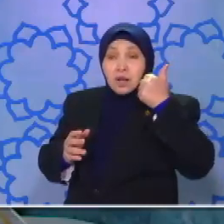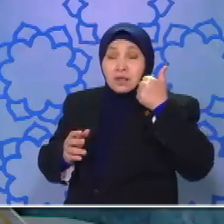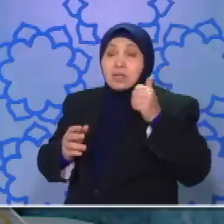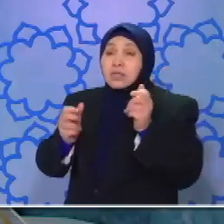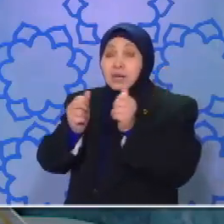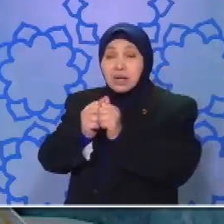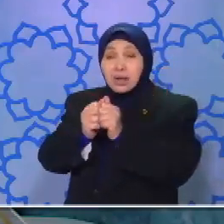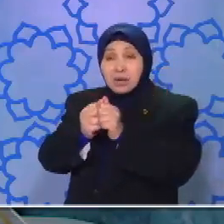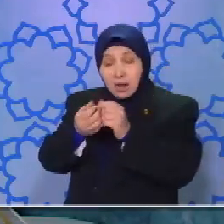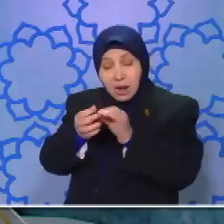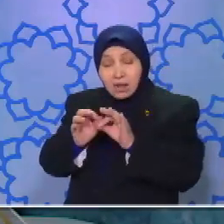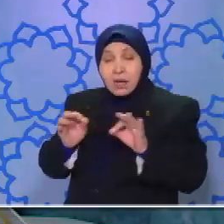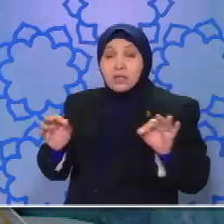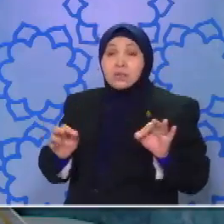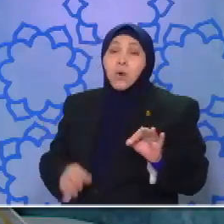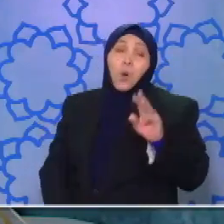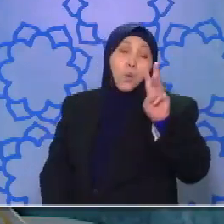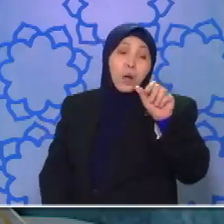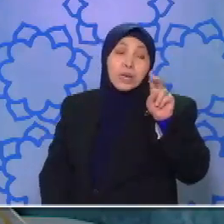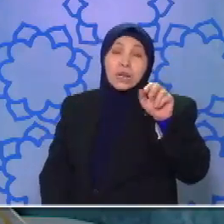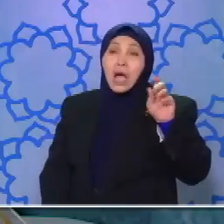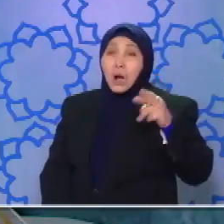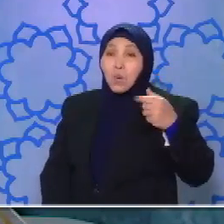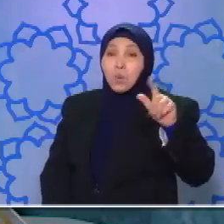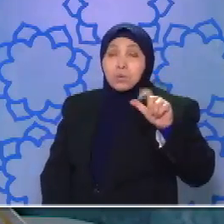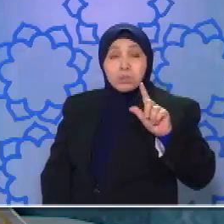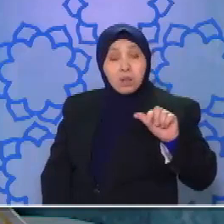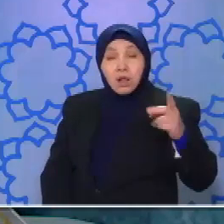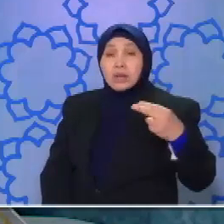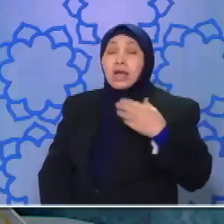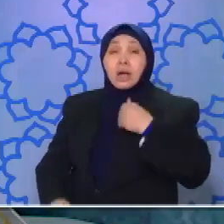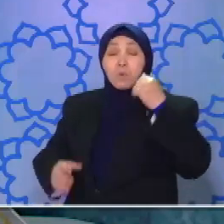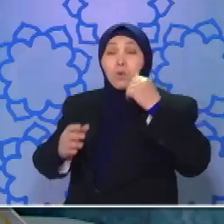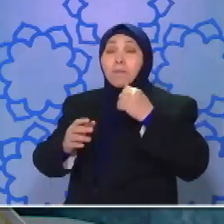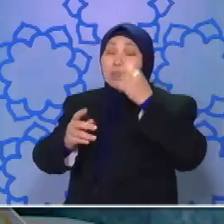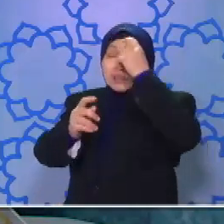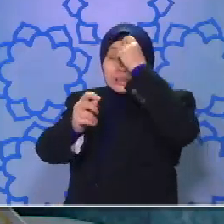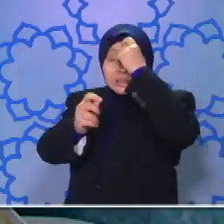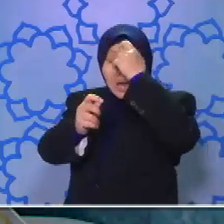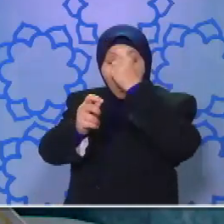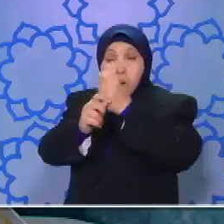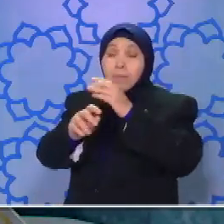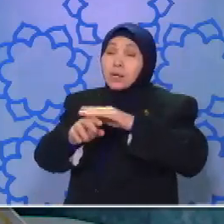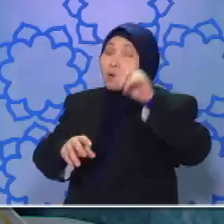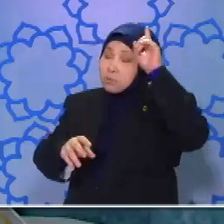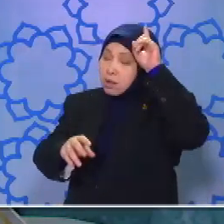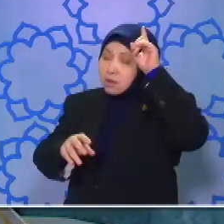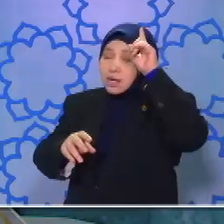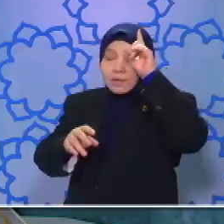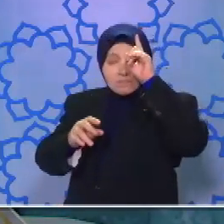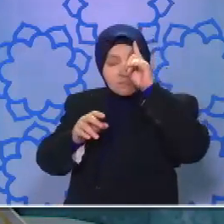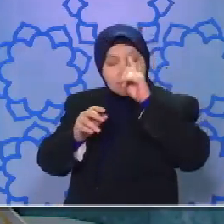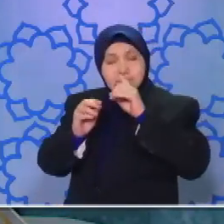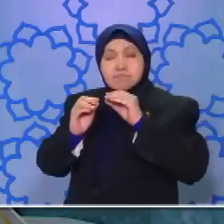dengan kupas ayat wattaqullah wa yuallimukumullah, dan kamu bertakwa pada Allah, Allah Taala akan ajarkan kepada kamu.